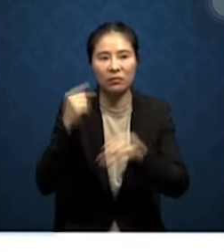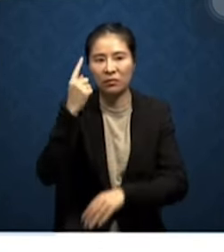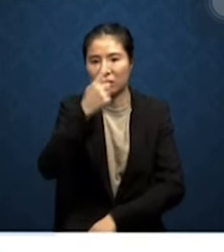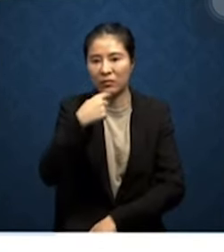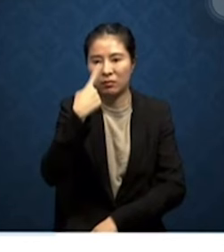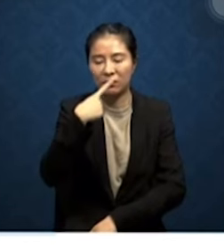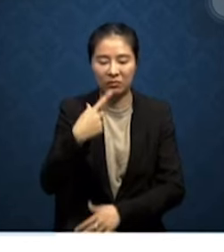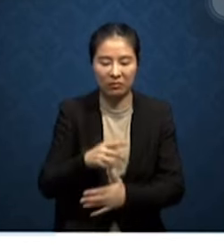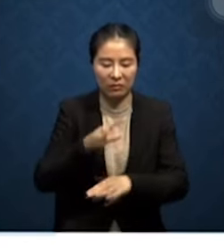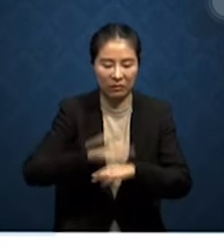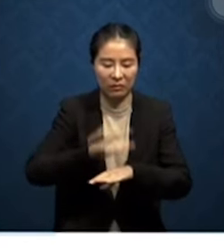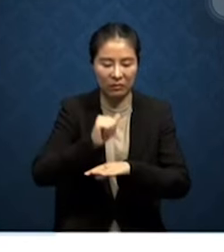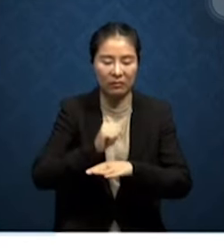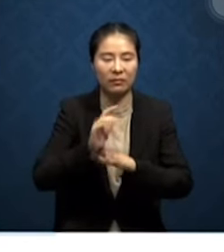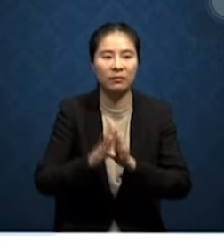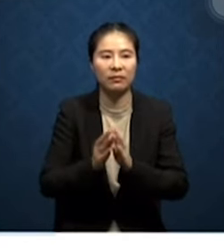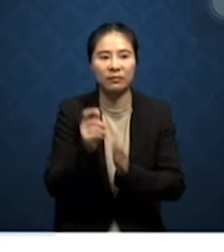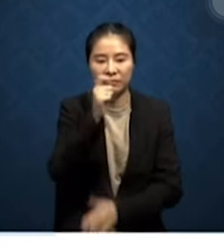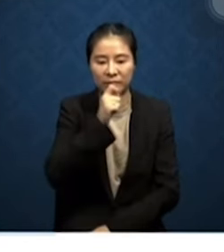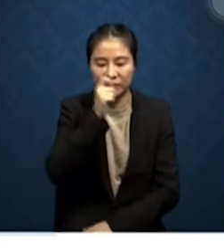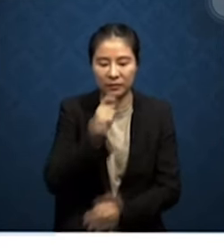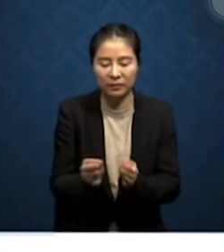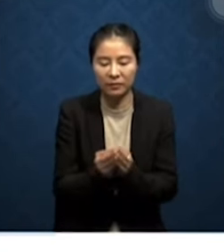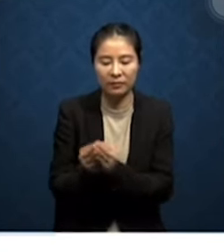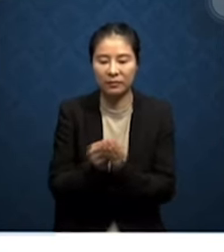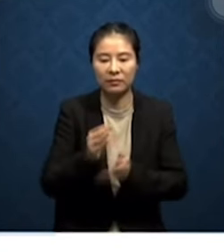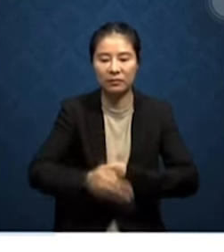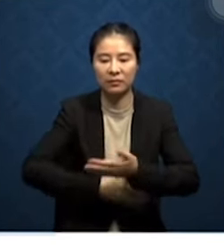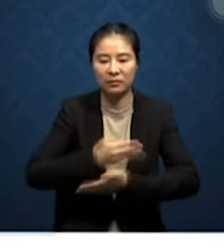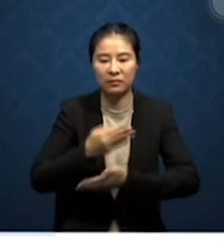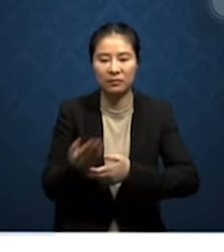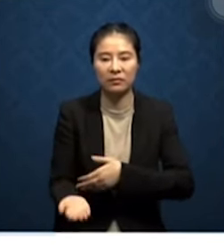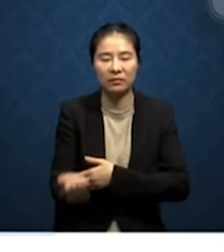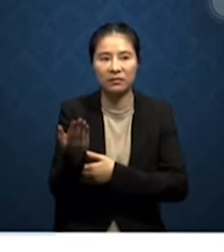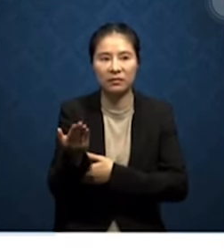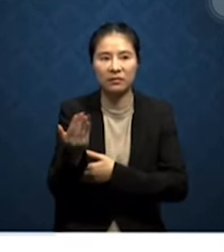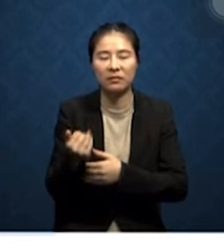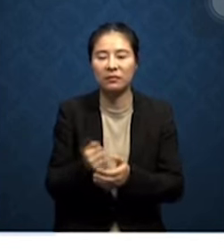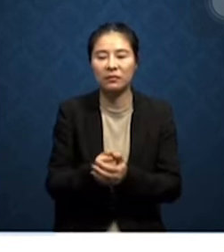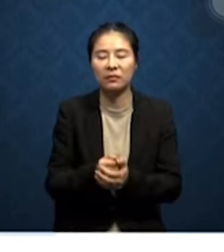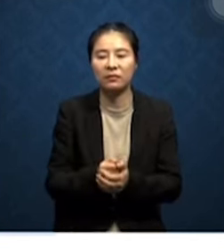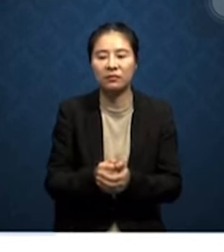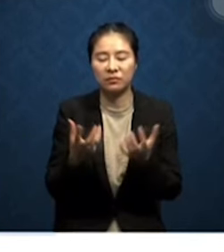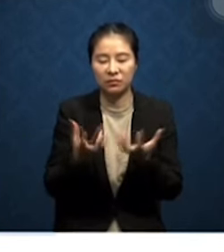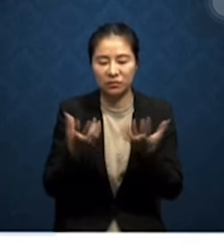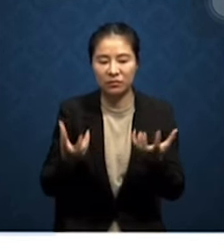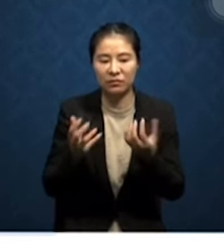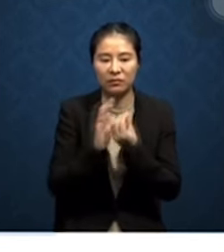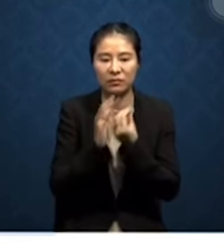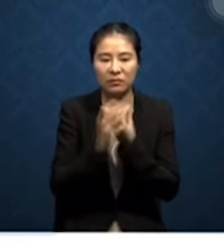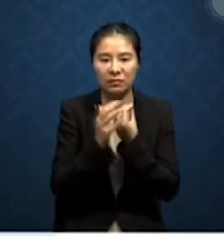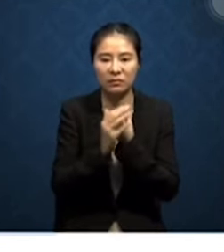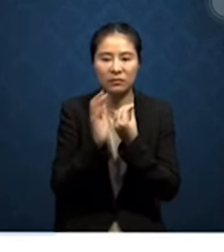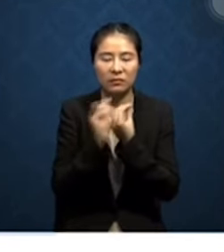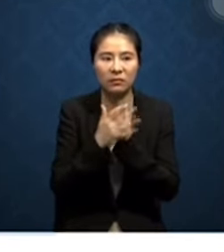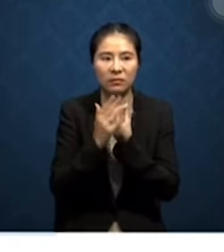ายอาหารถ้าเป็นชาวสวนนำสินค้ามาขายได้ตลาดเช้าตลาดแดงทองดีซึ่งเป็นตลาดที่ดิ